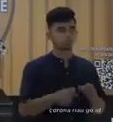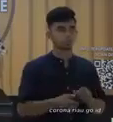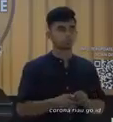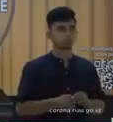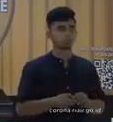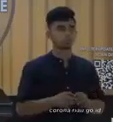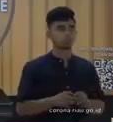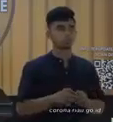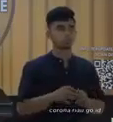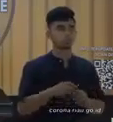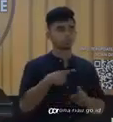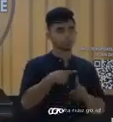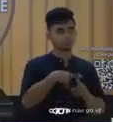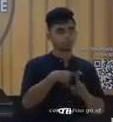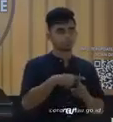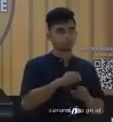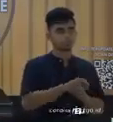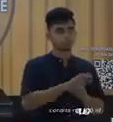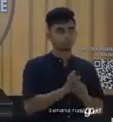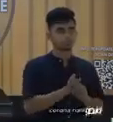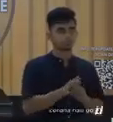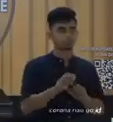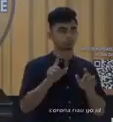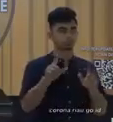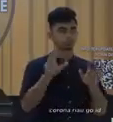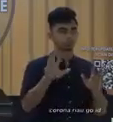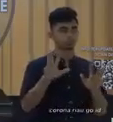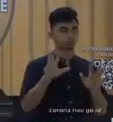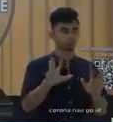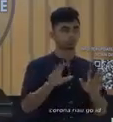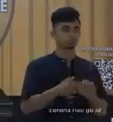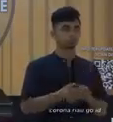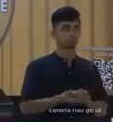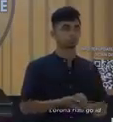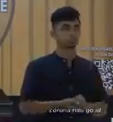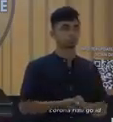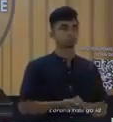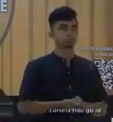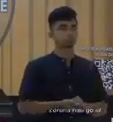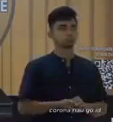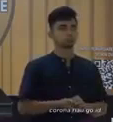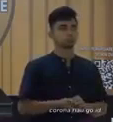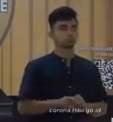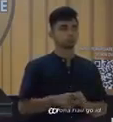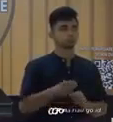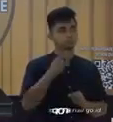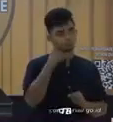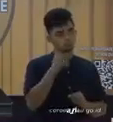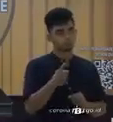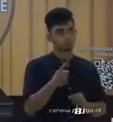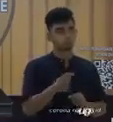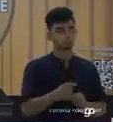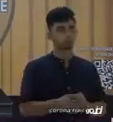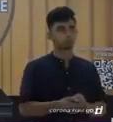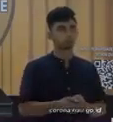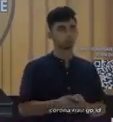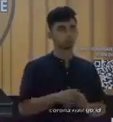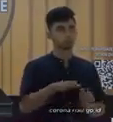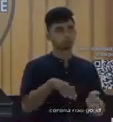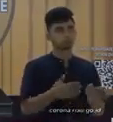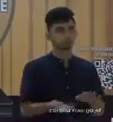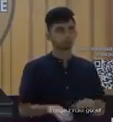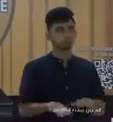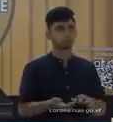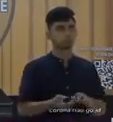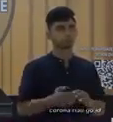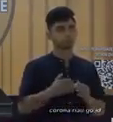Ternyata hal yang mereka lakukan menimbulkan dampak yang luar biasa. Angka kematian Swedia termasuk paling tinggi di dunia. Angka